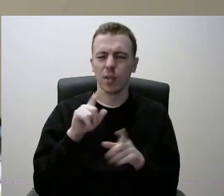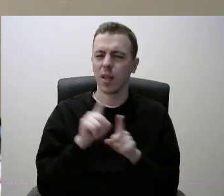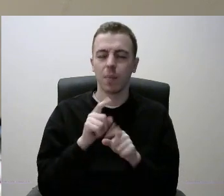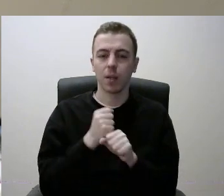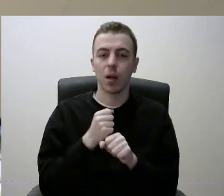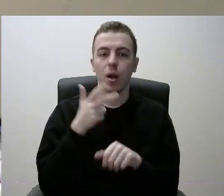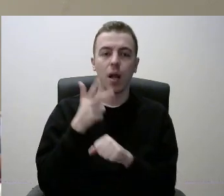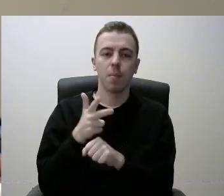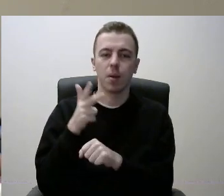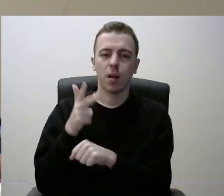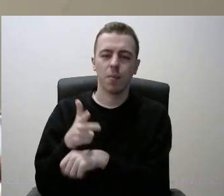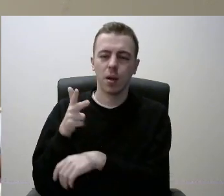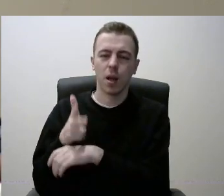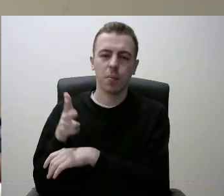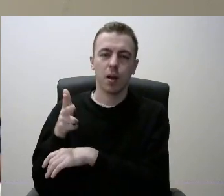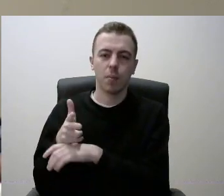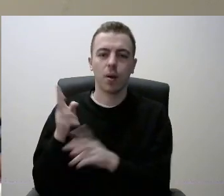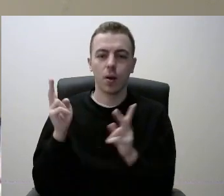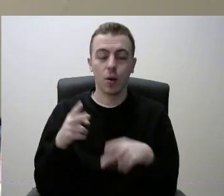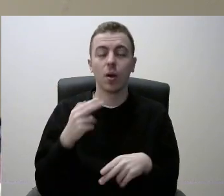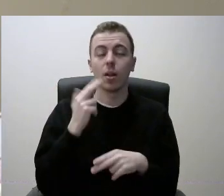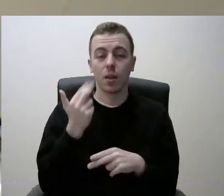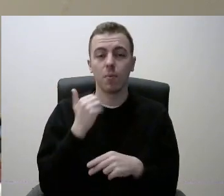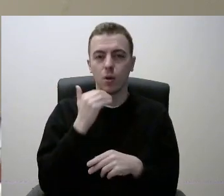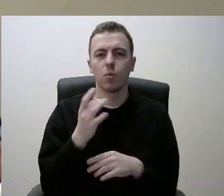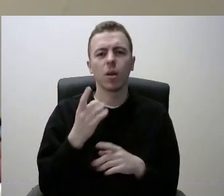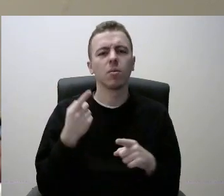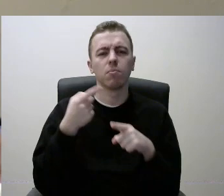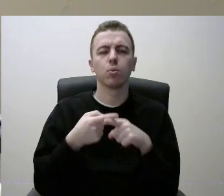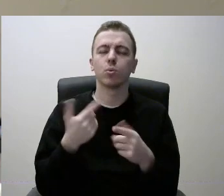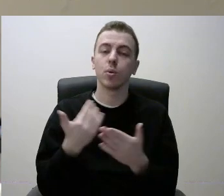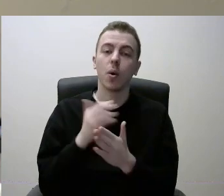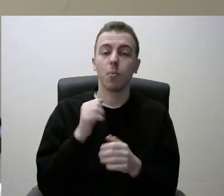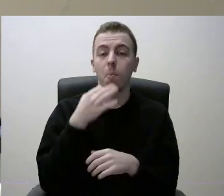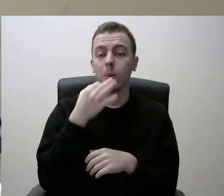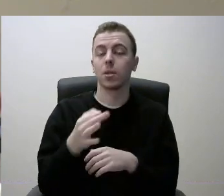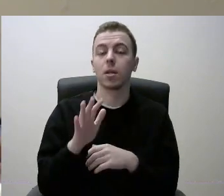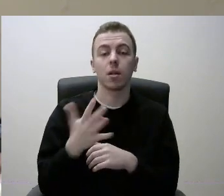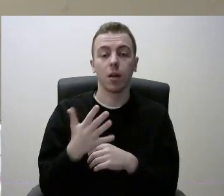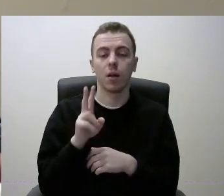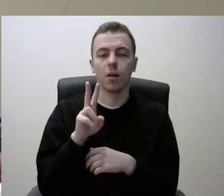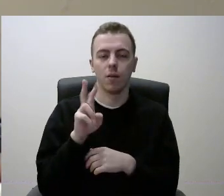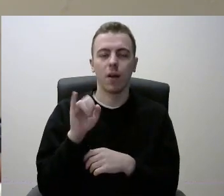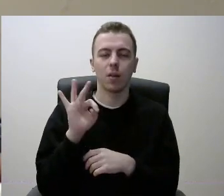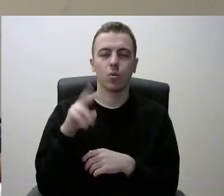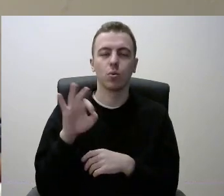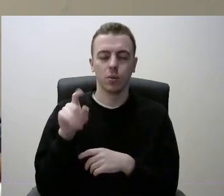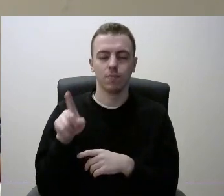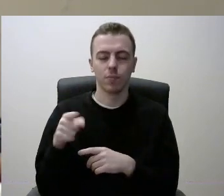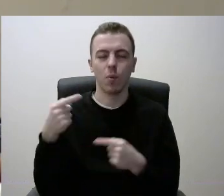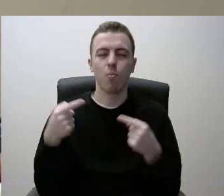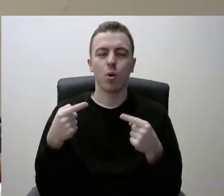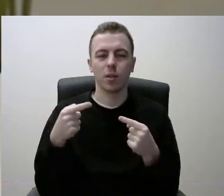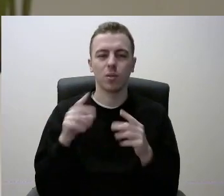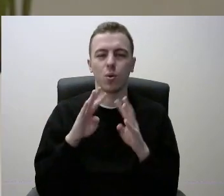kameros. Galite Jūs apie kameras, bet gal ir kažką naujo pasakysit. Pradėsim nuo Arvydo Vaitkaus, politinis komitetas, ištikimi